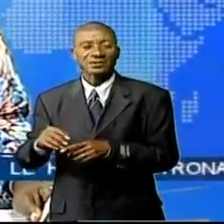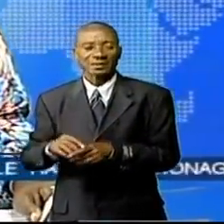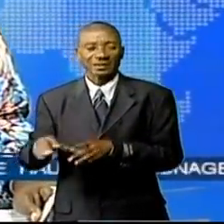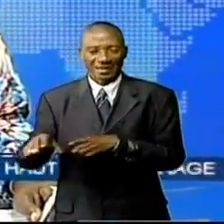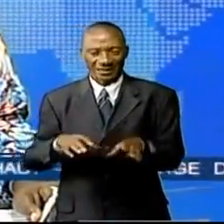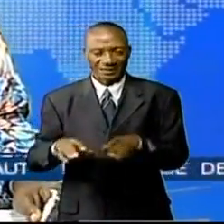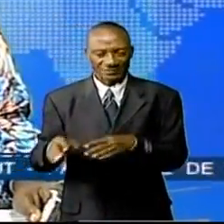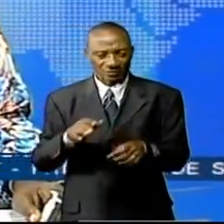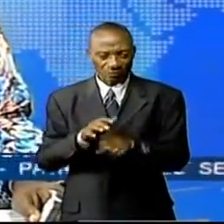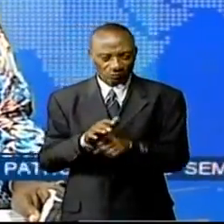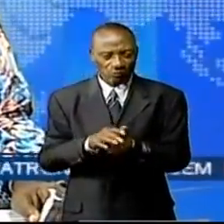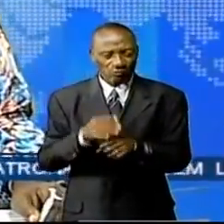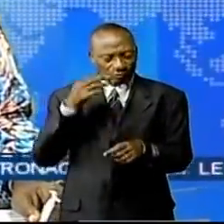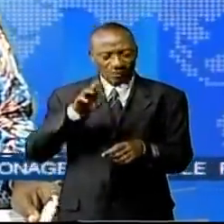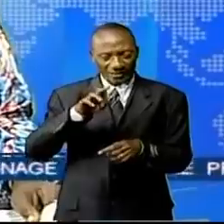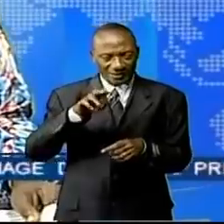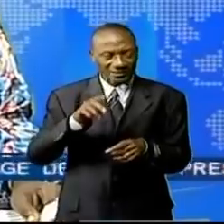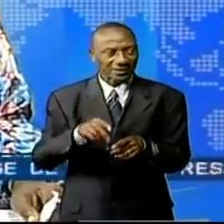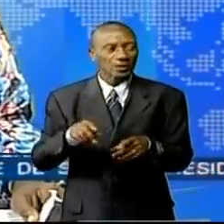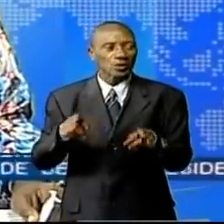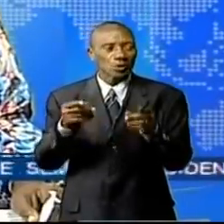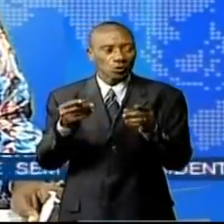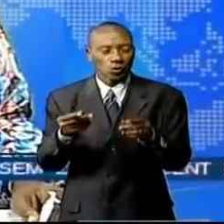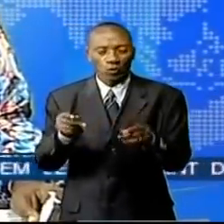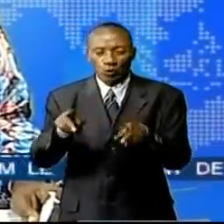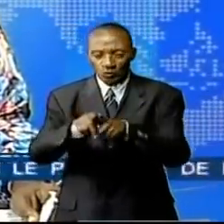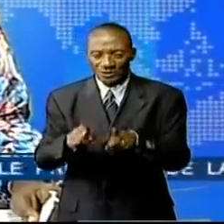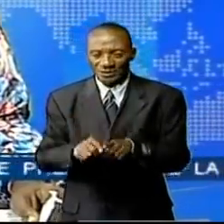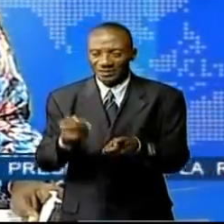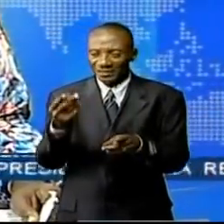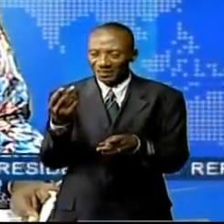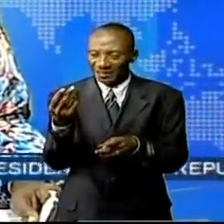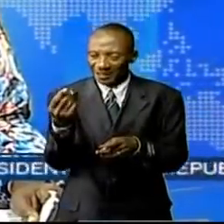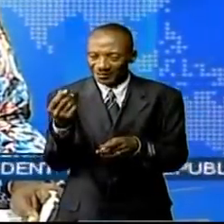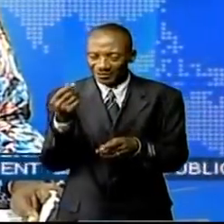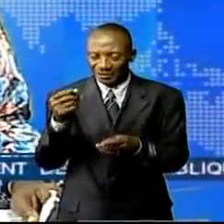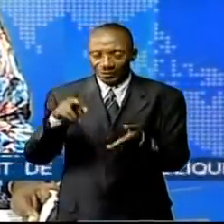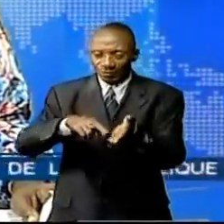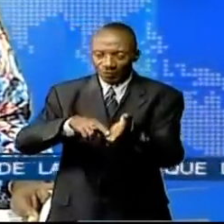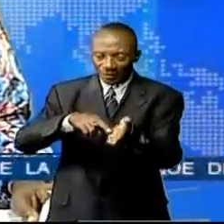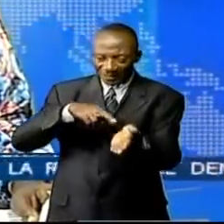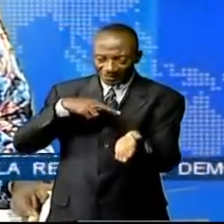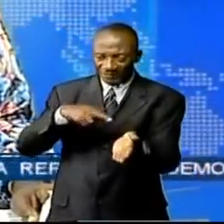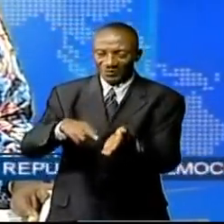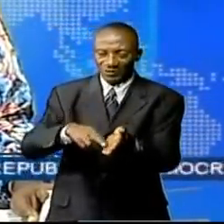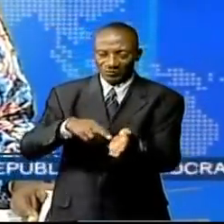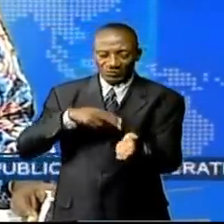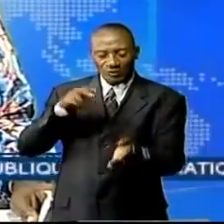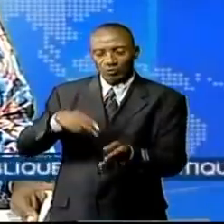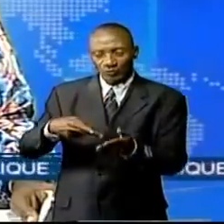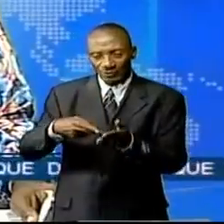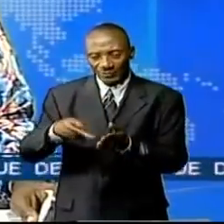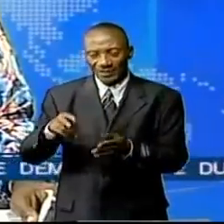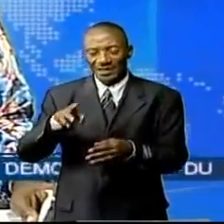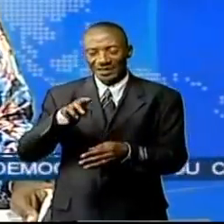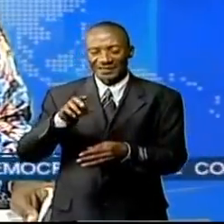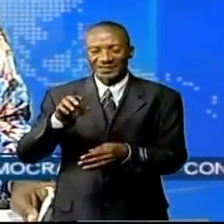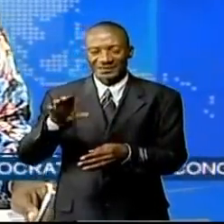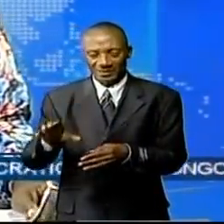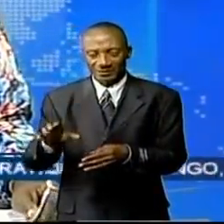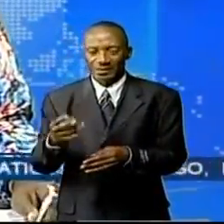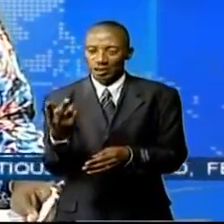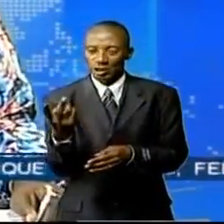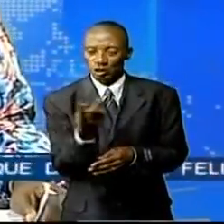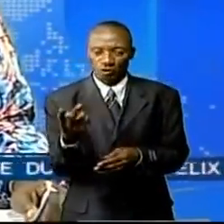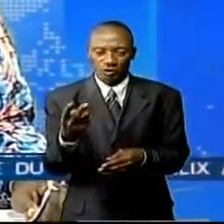redevance pour la RTNC. Le directeur général intérimaire de la RTNC et son collègue de la Régie des Eaux ont statué sur cette question. Rodé Panda